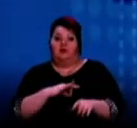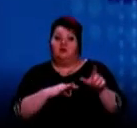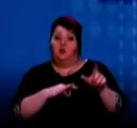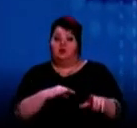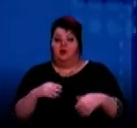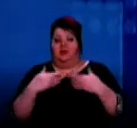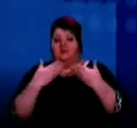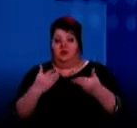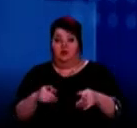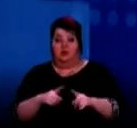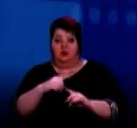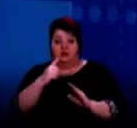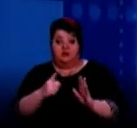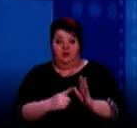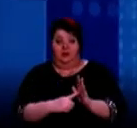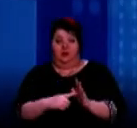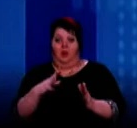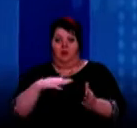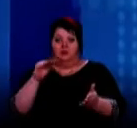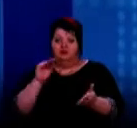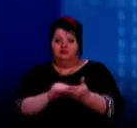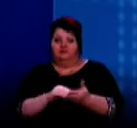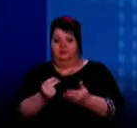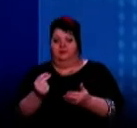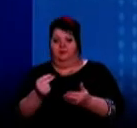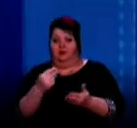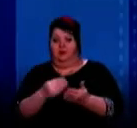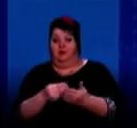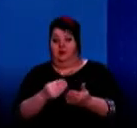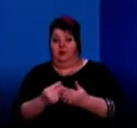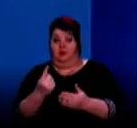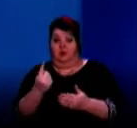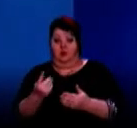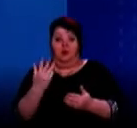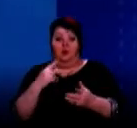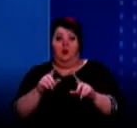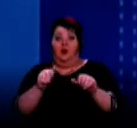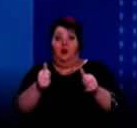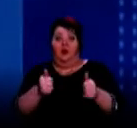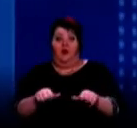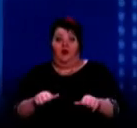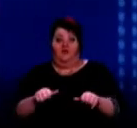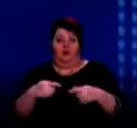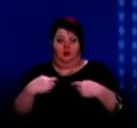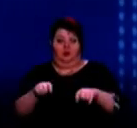таким запитанням, що була вказана ціна одна, а вже потім під час оформлення продажу виявилося, що